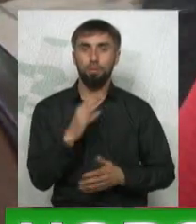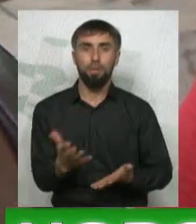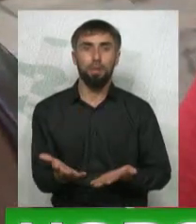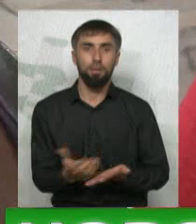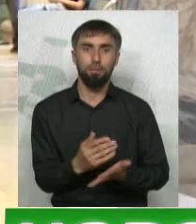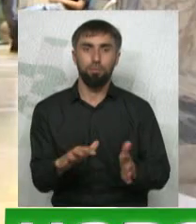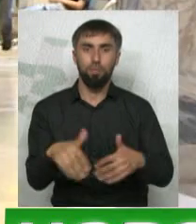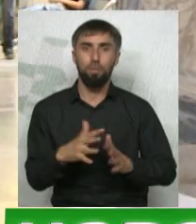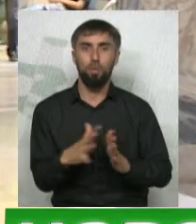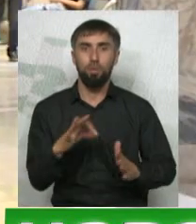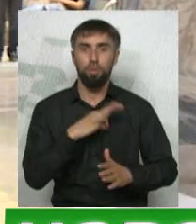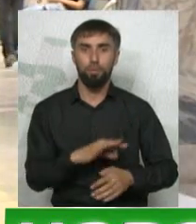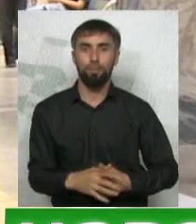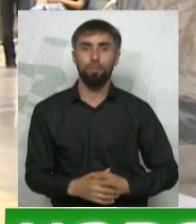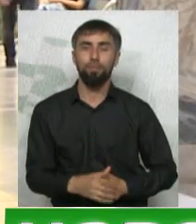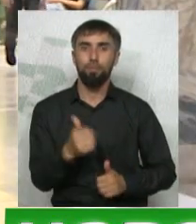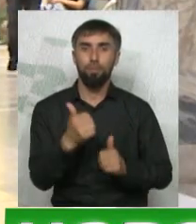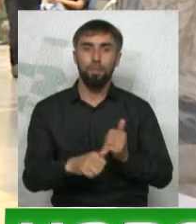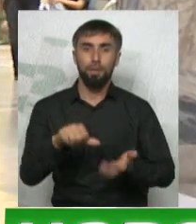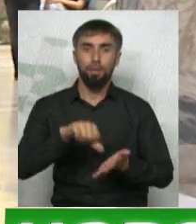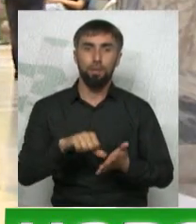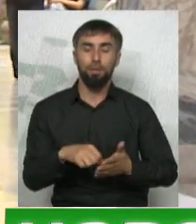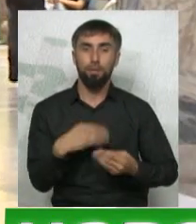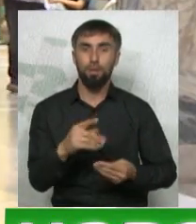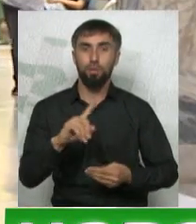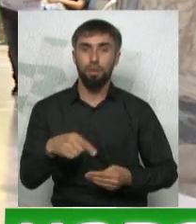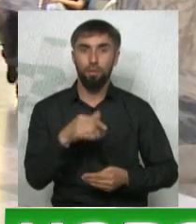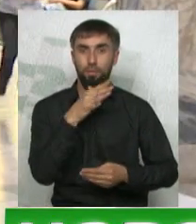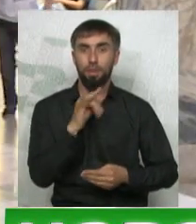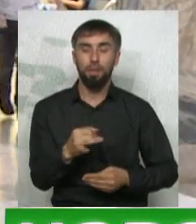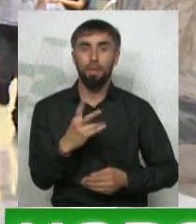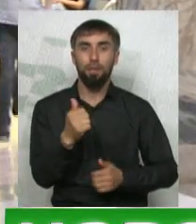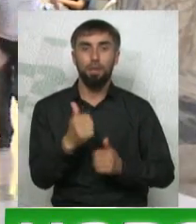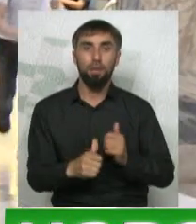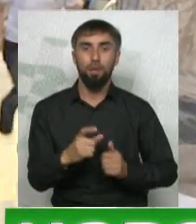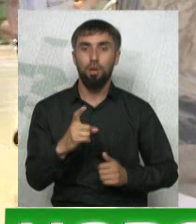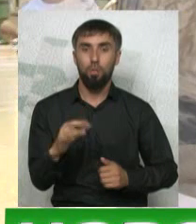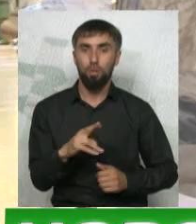больше очков. Каждому участнику дается час времени, и на каждый ход ему